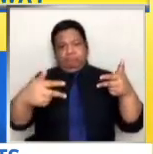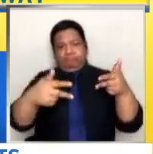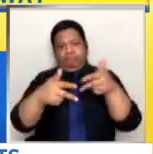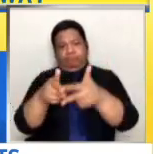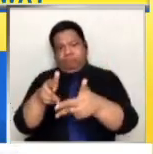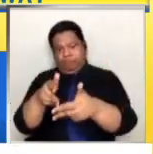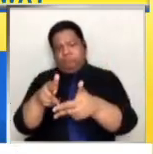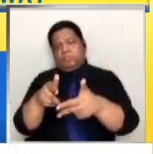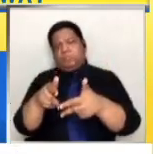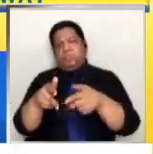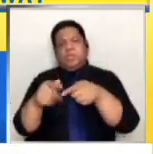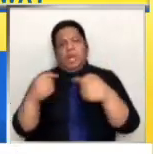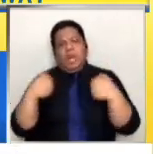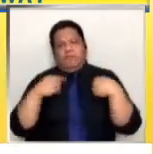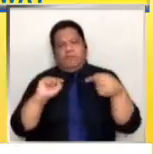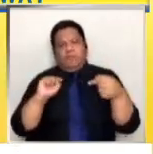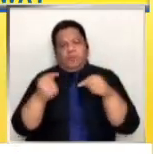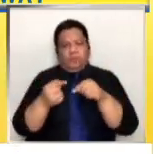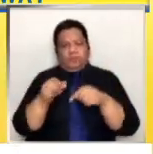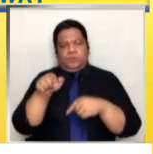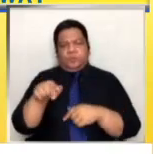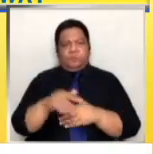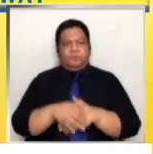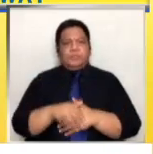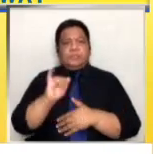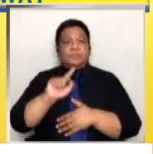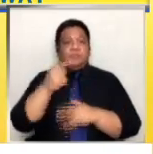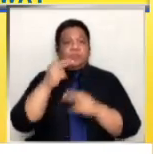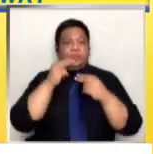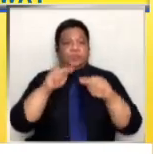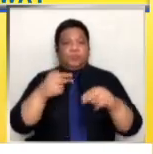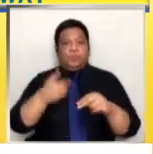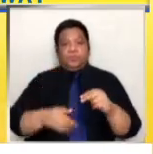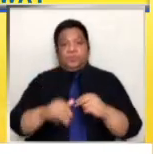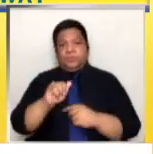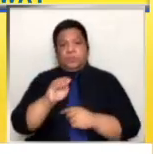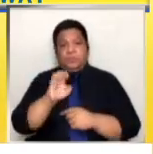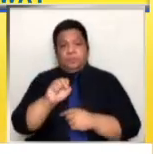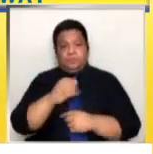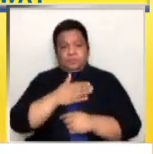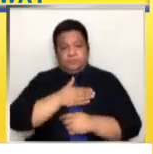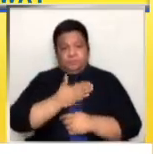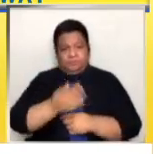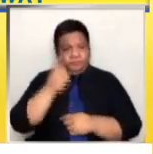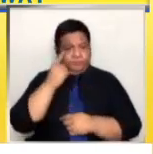rider. Yan ang unang balita. James Agustin, Buong Puso para sa Pilipino.